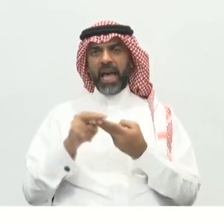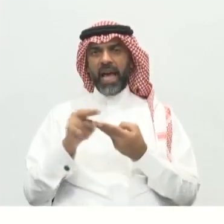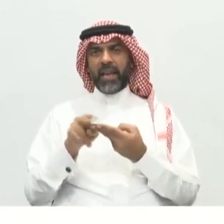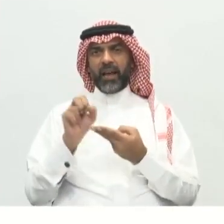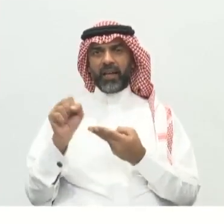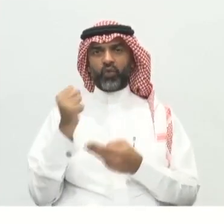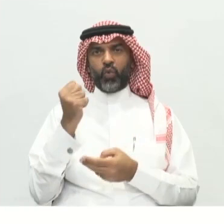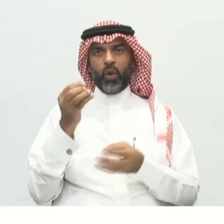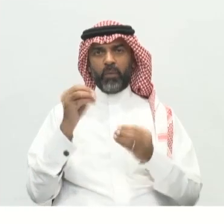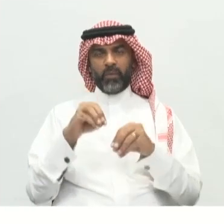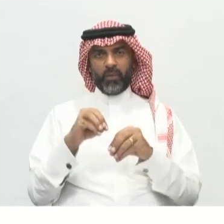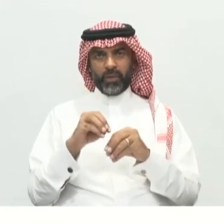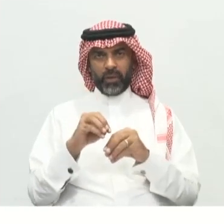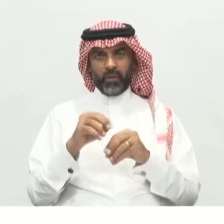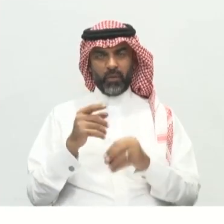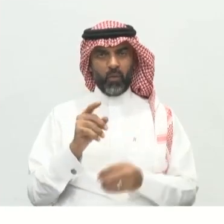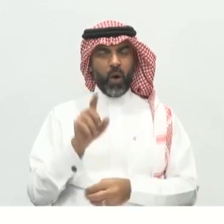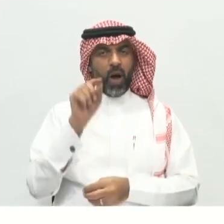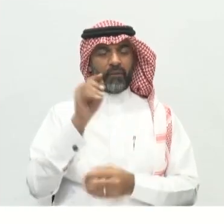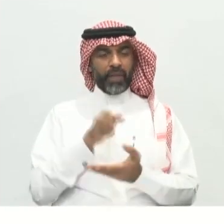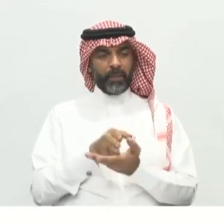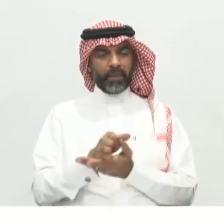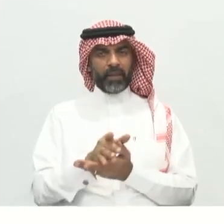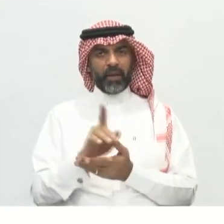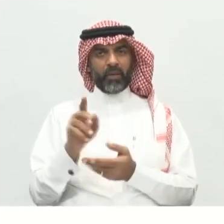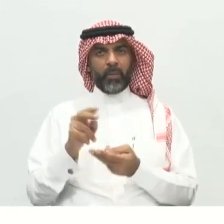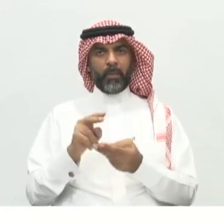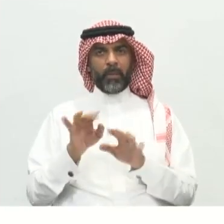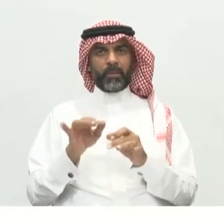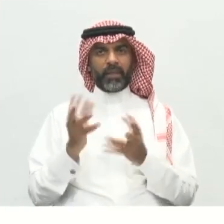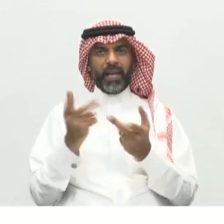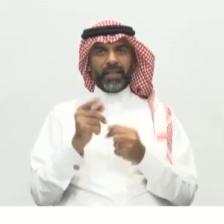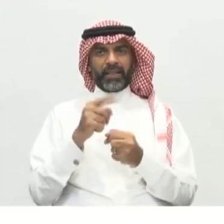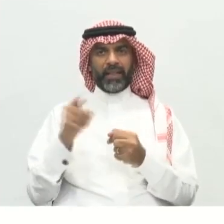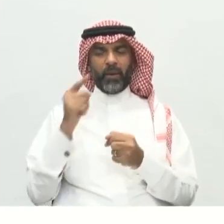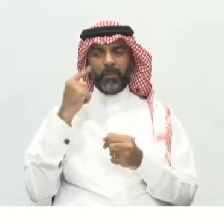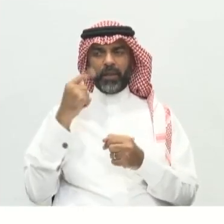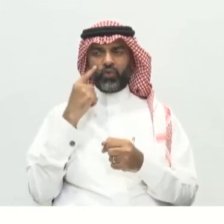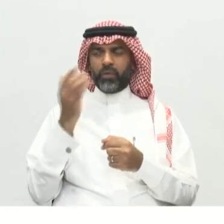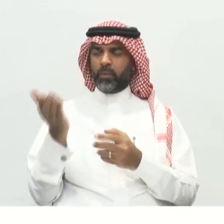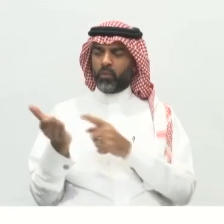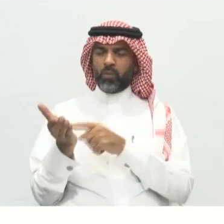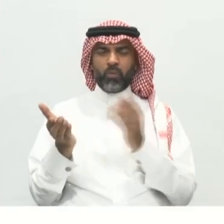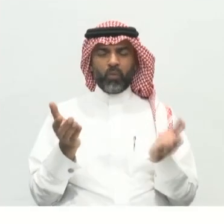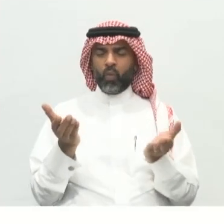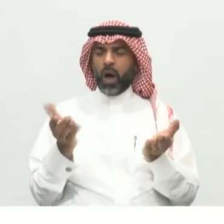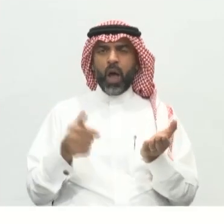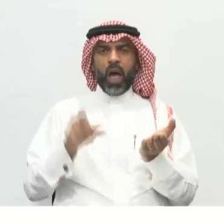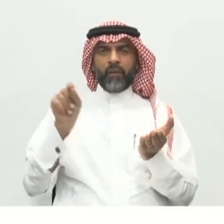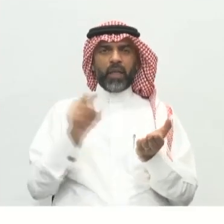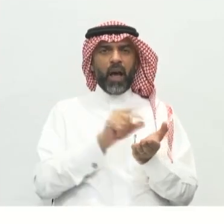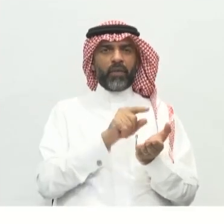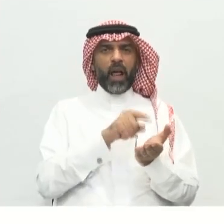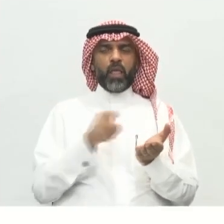المفرطه وافضل مسار انتجته خوارزميه حل برمجه الاعداد الصحيحه ونقوم بالمقارنه بينهما سنستخدم كما